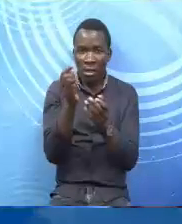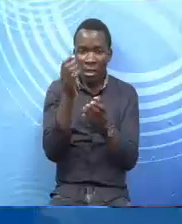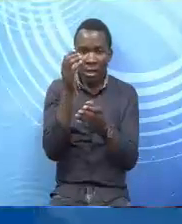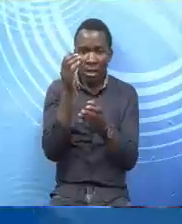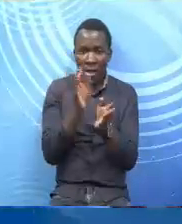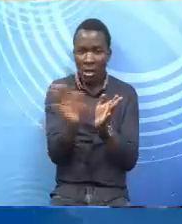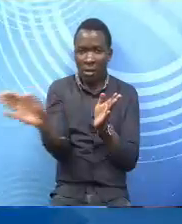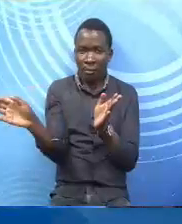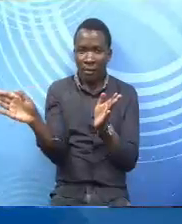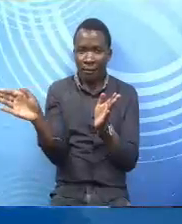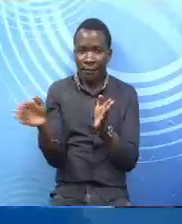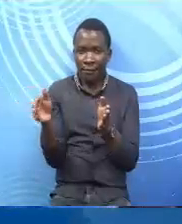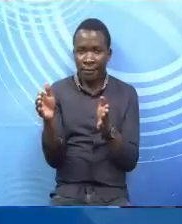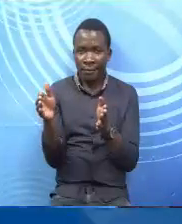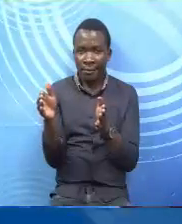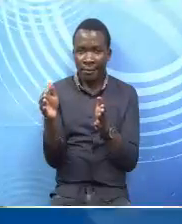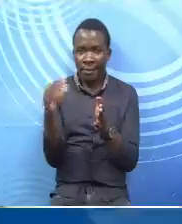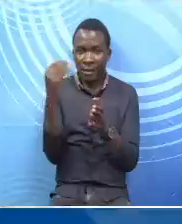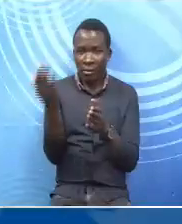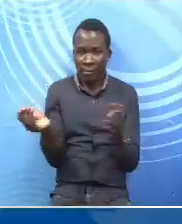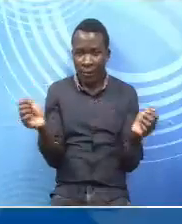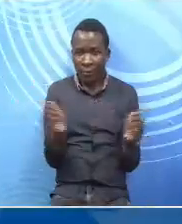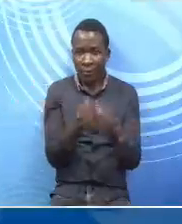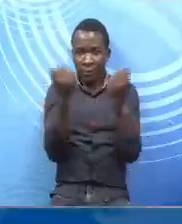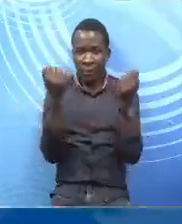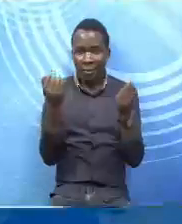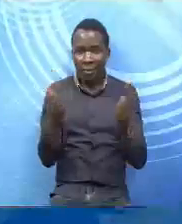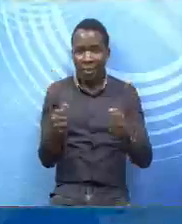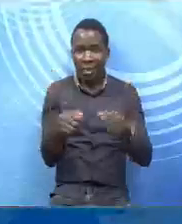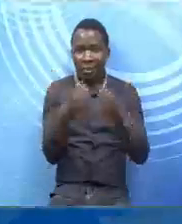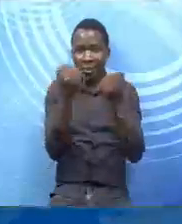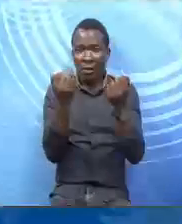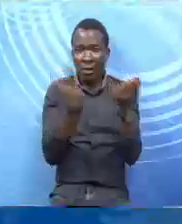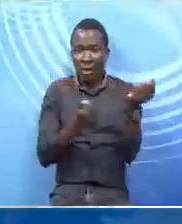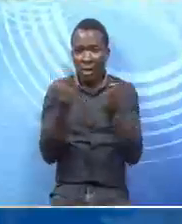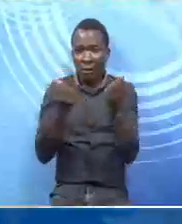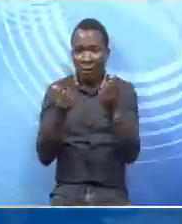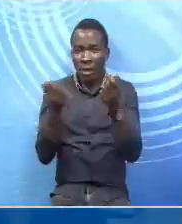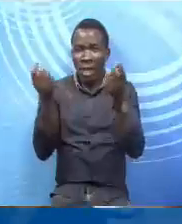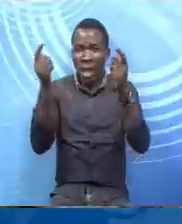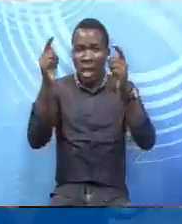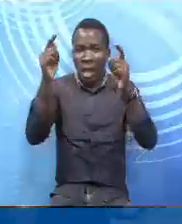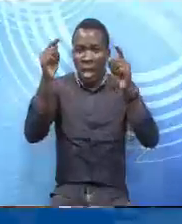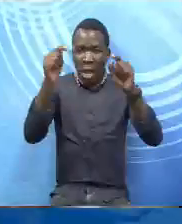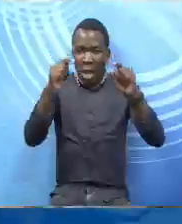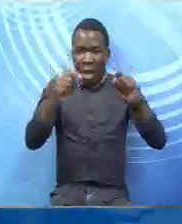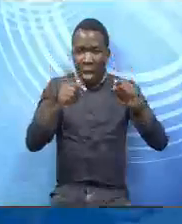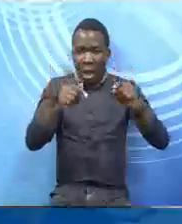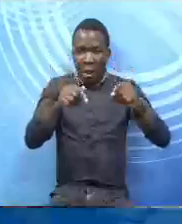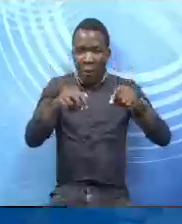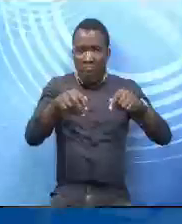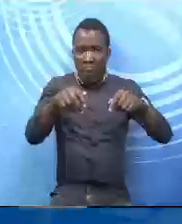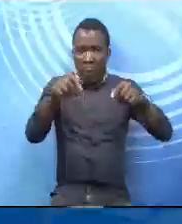utari uwacyo niko kugongana. Imanuka ni imodoka yamanukaga yari irimo abantu,